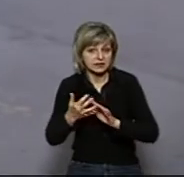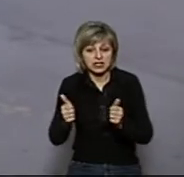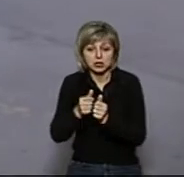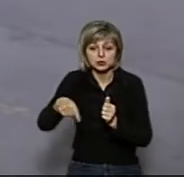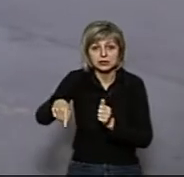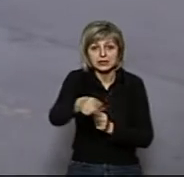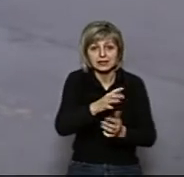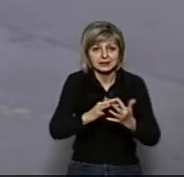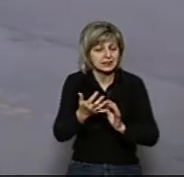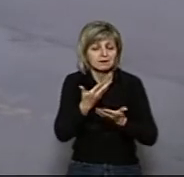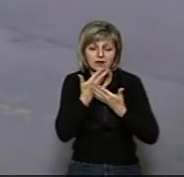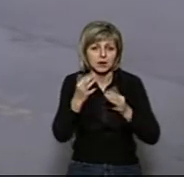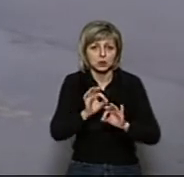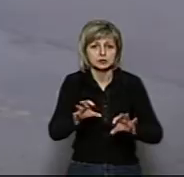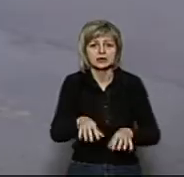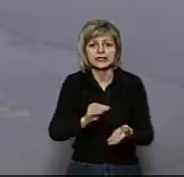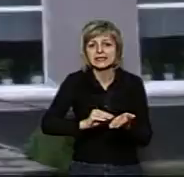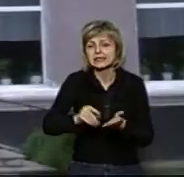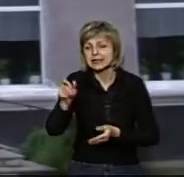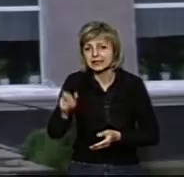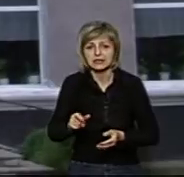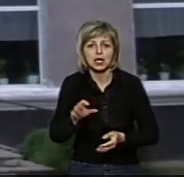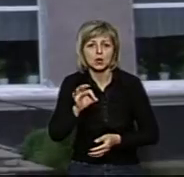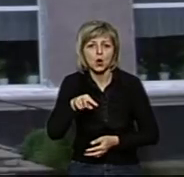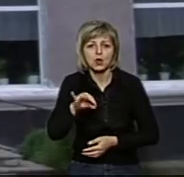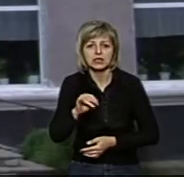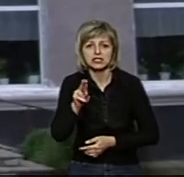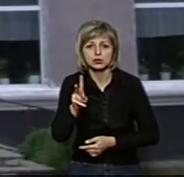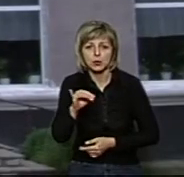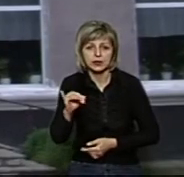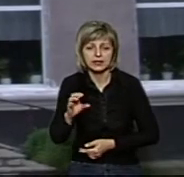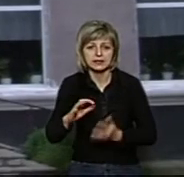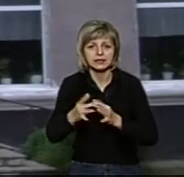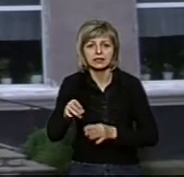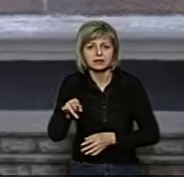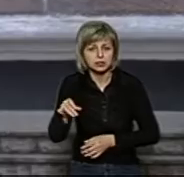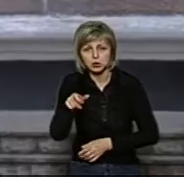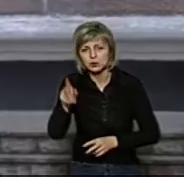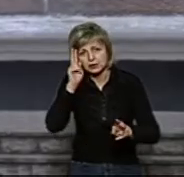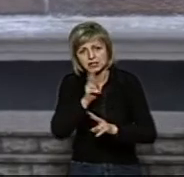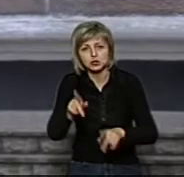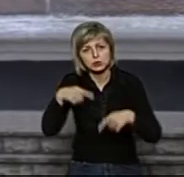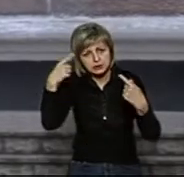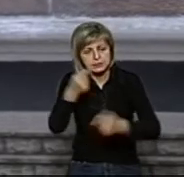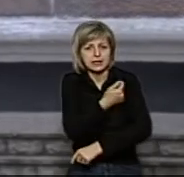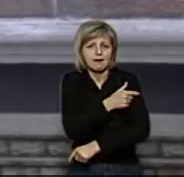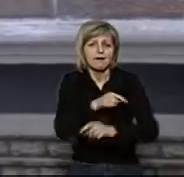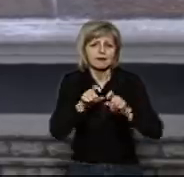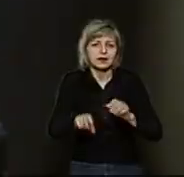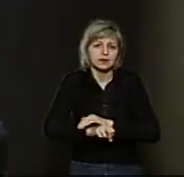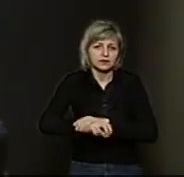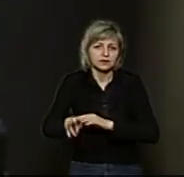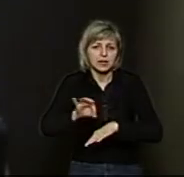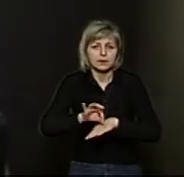нема, розповіла секретар Олицької селищної ради Тетяна Васковська. Каже, люди навіть не знали, що із психлікарні втік